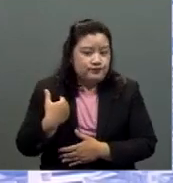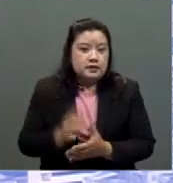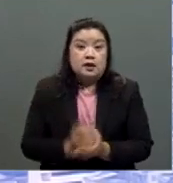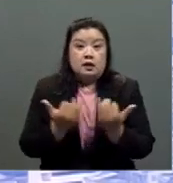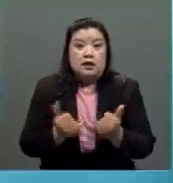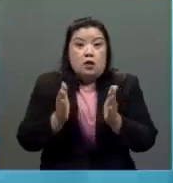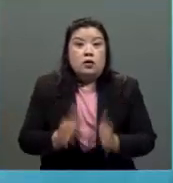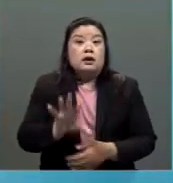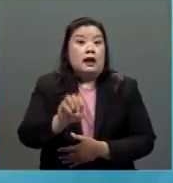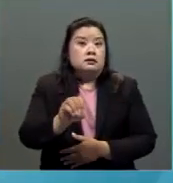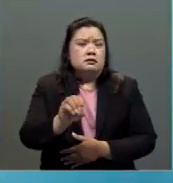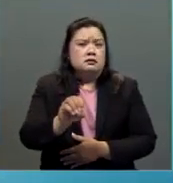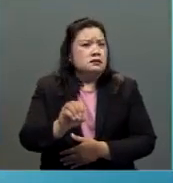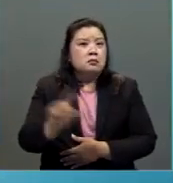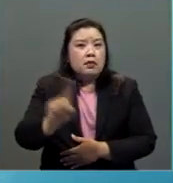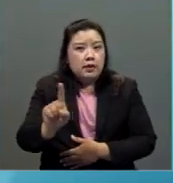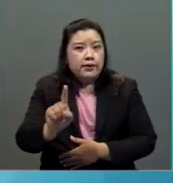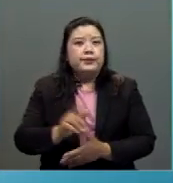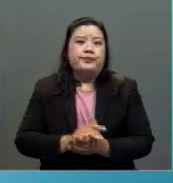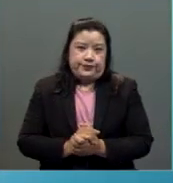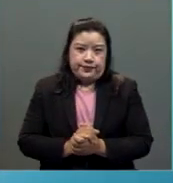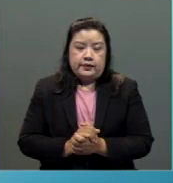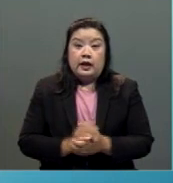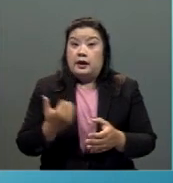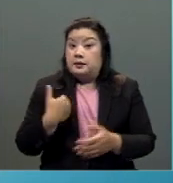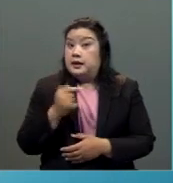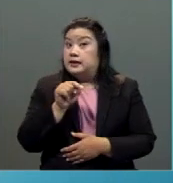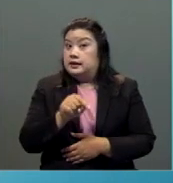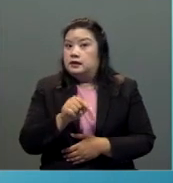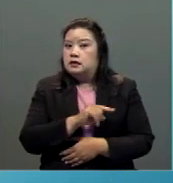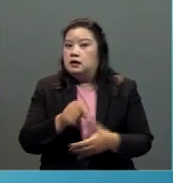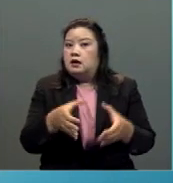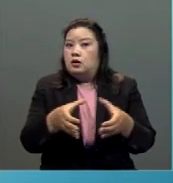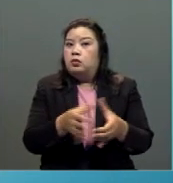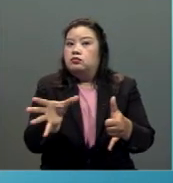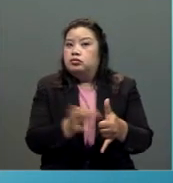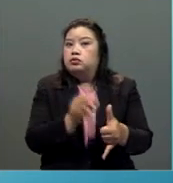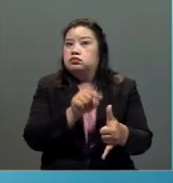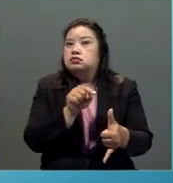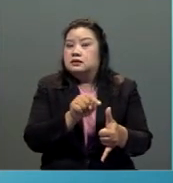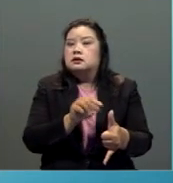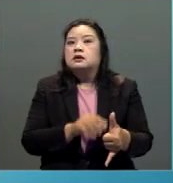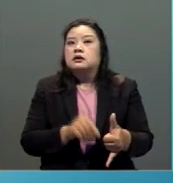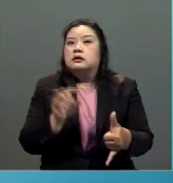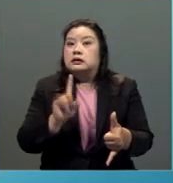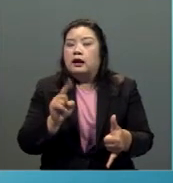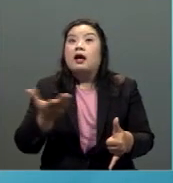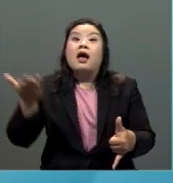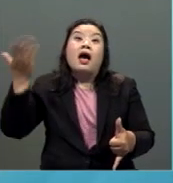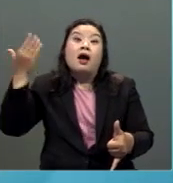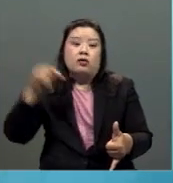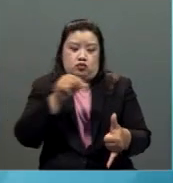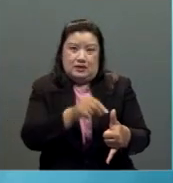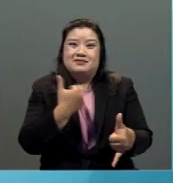างนะครับเราก็จะพบว่ากลุ่มที่มีกลุ่มก้อนสูงที่สุดก็คือสัมผัสกับผู้ป่วยยืนยันก่อนหน้านี้จำได้ไ